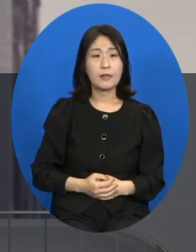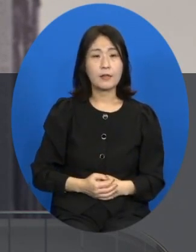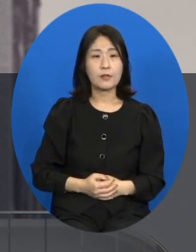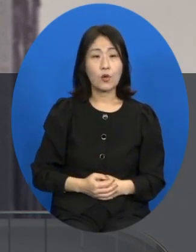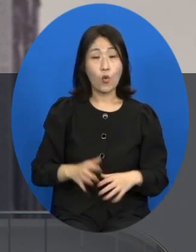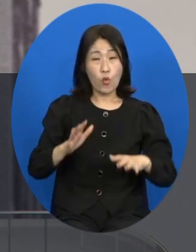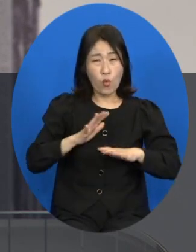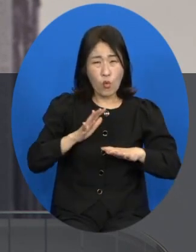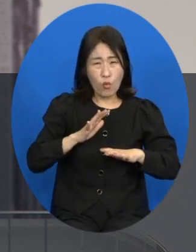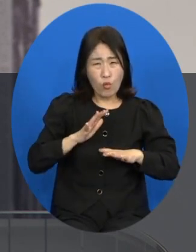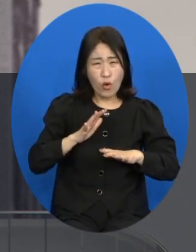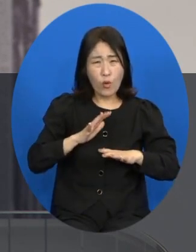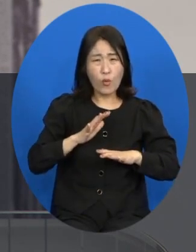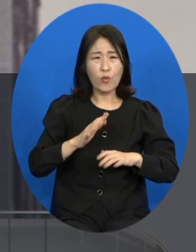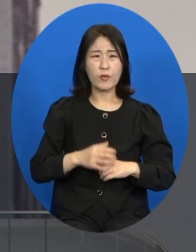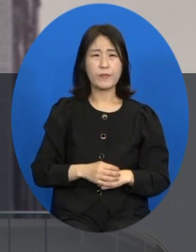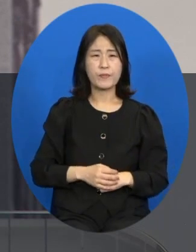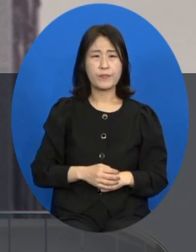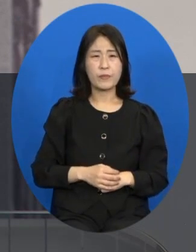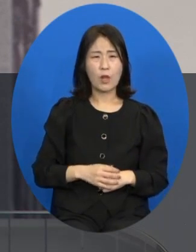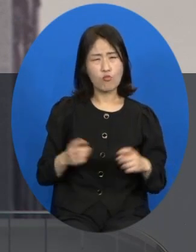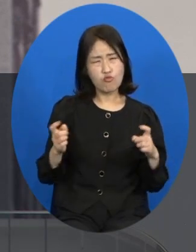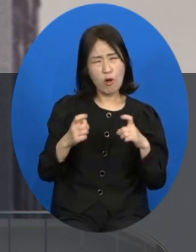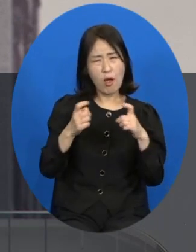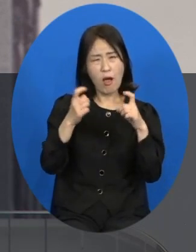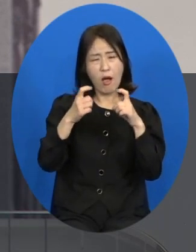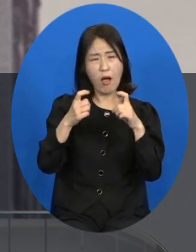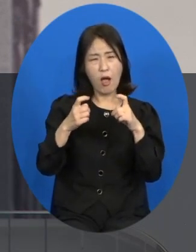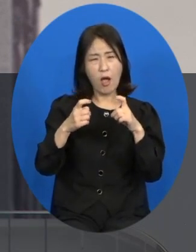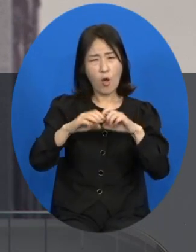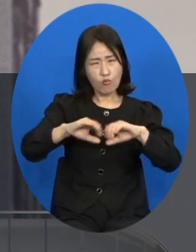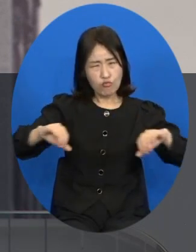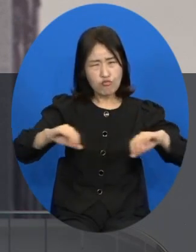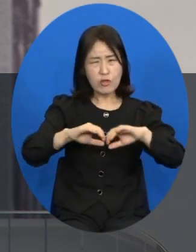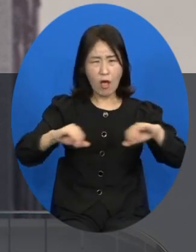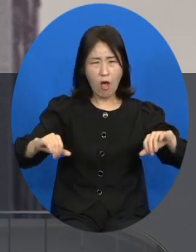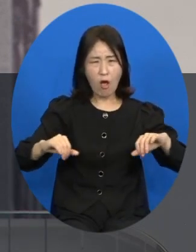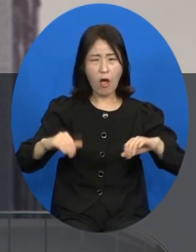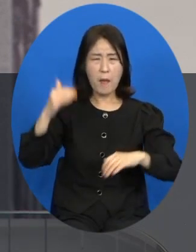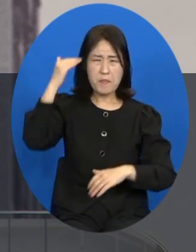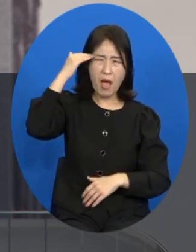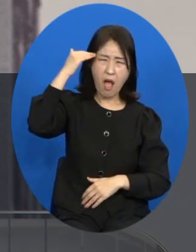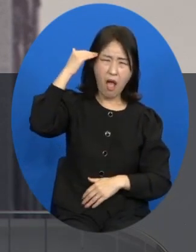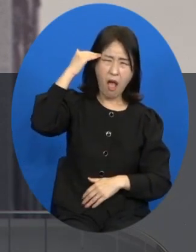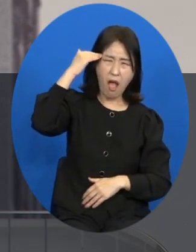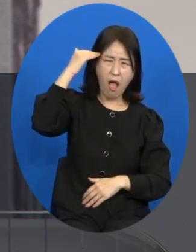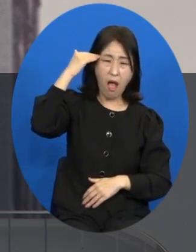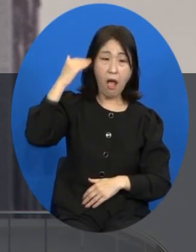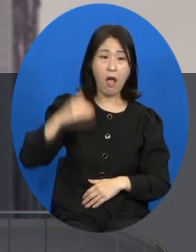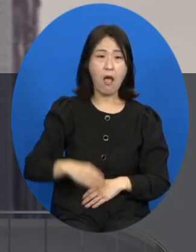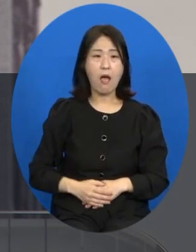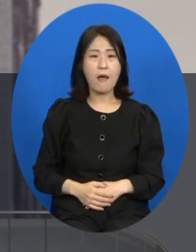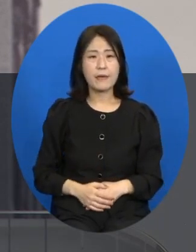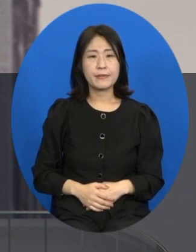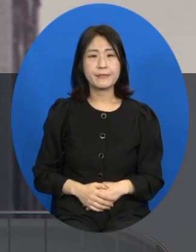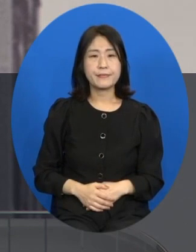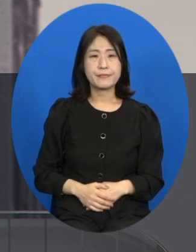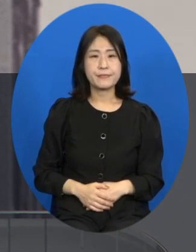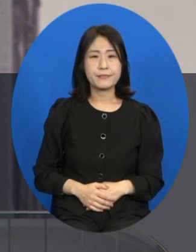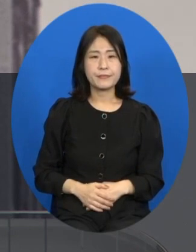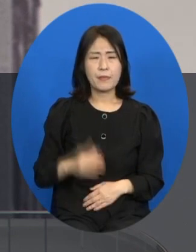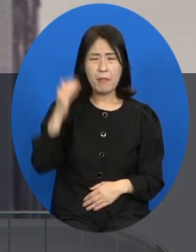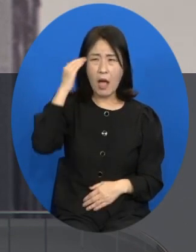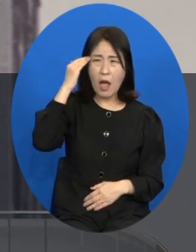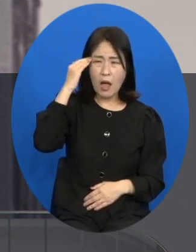두려움이 있습니다 불화 분열 방해와 분산 자꾸 우리의 시선을